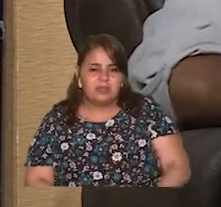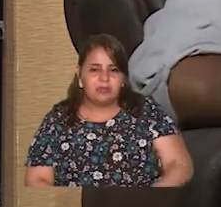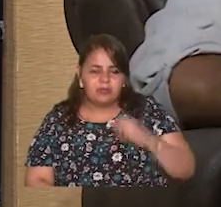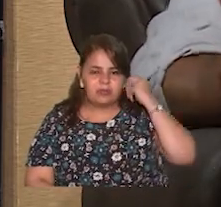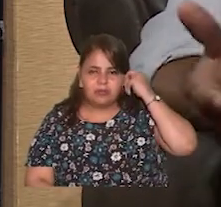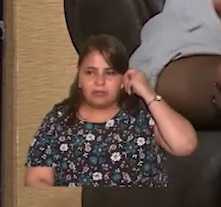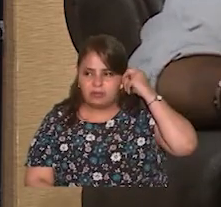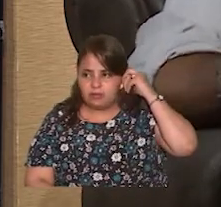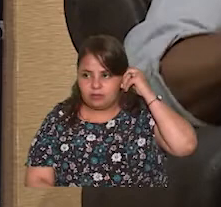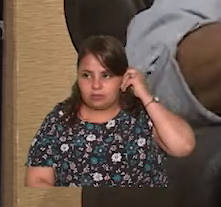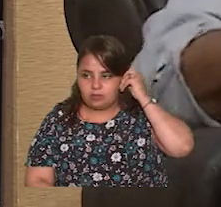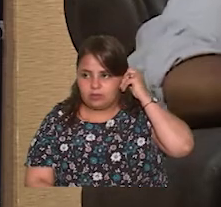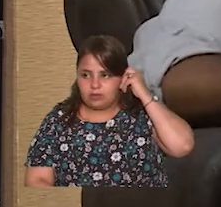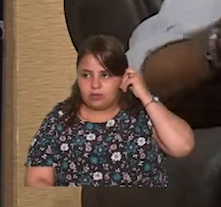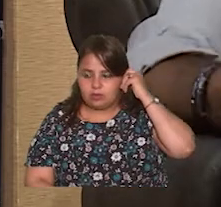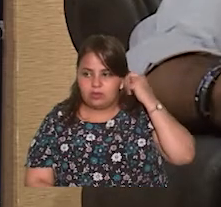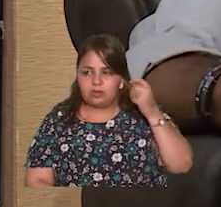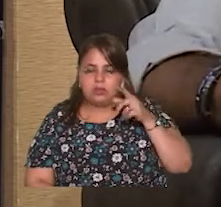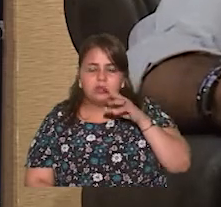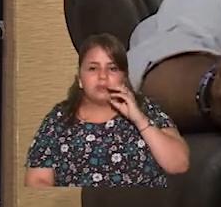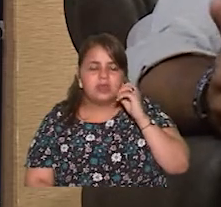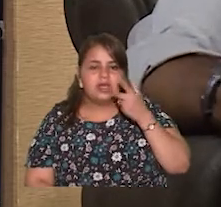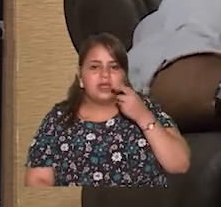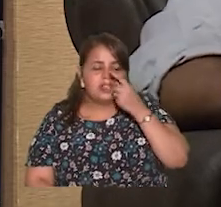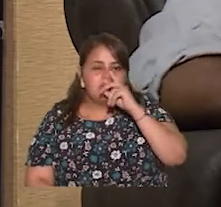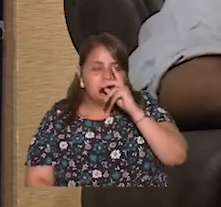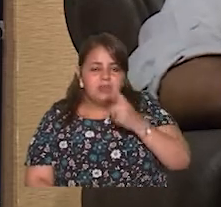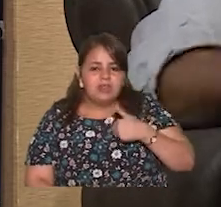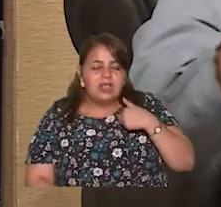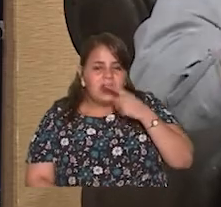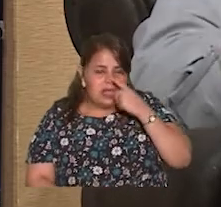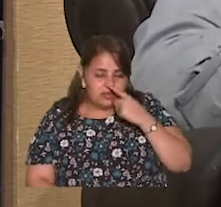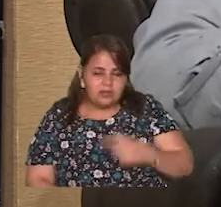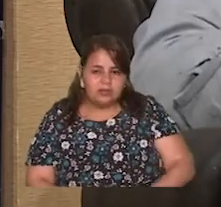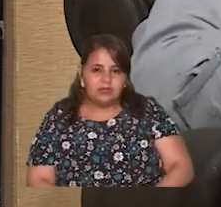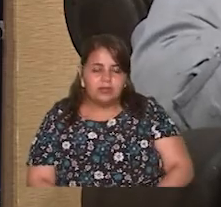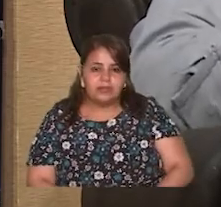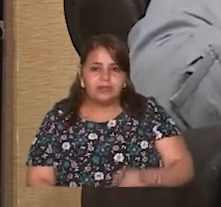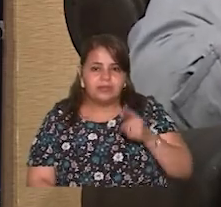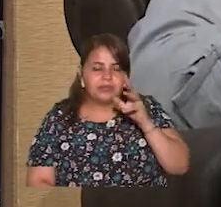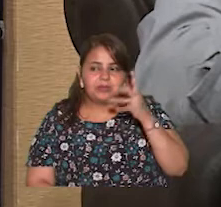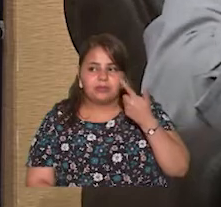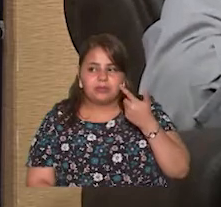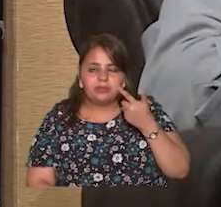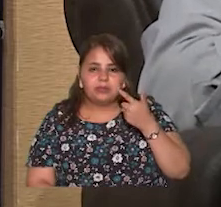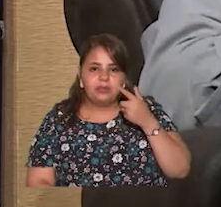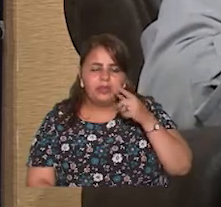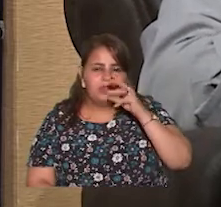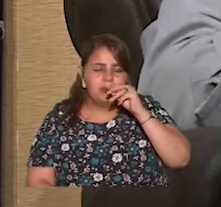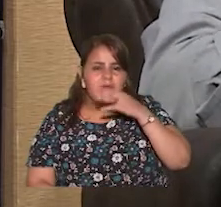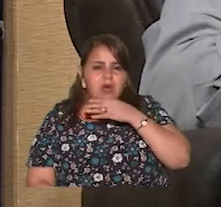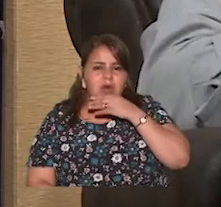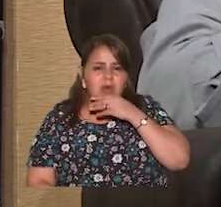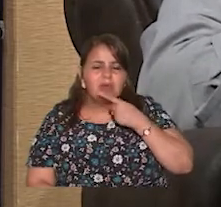يعني بأي بأي نفس هقدر إن أنا أخضع. ونفس القصة في الولاد، ليه بيحصل المشاد ده؟ شايفين الأب أناني،